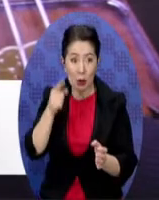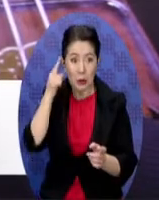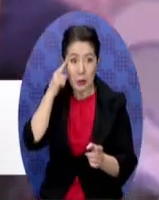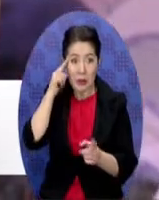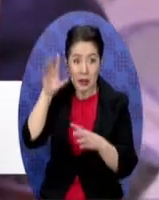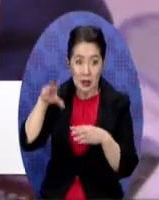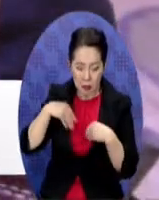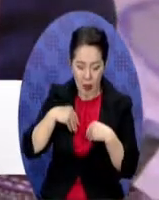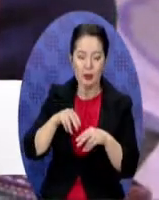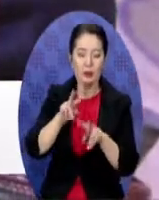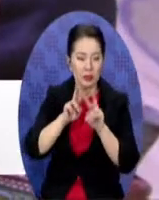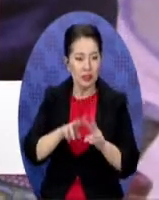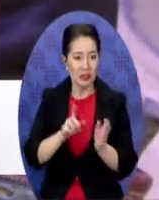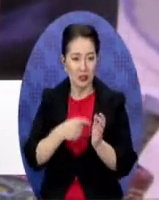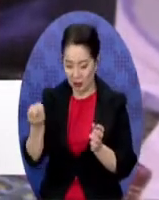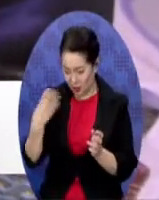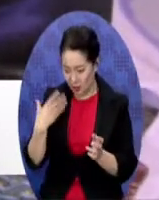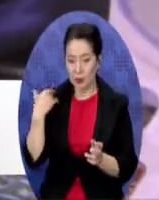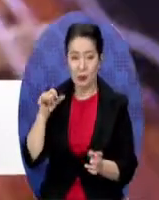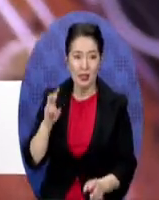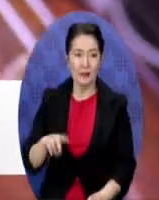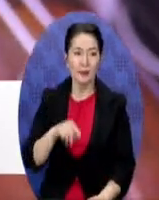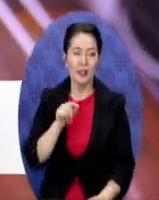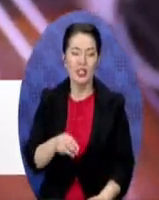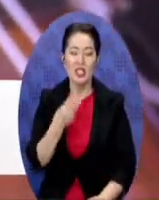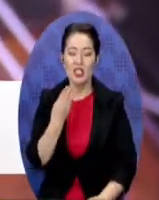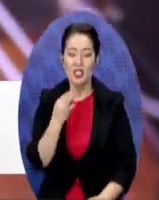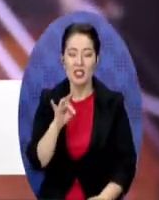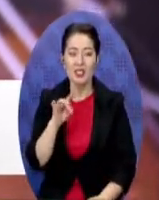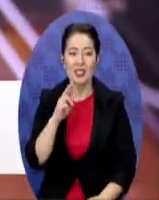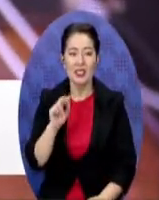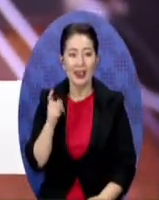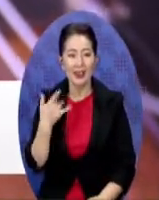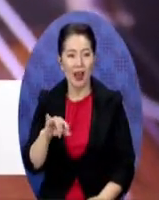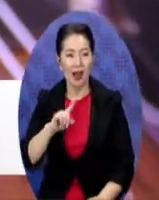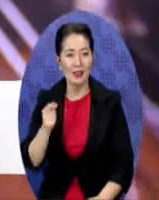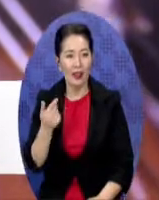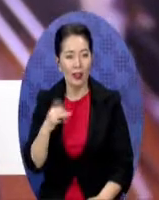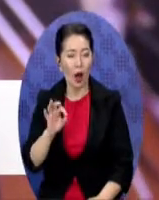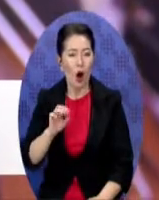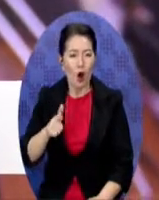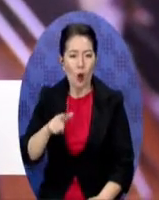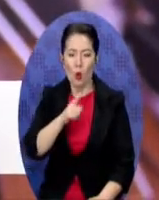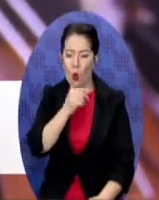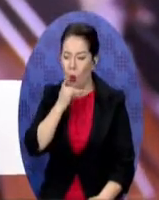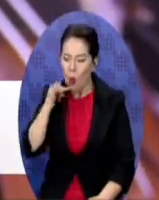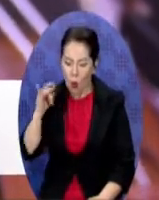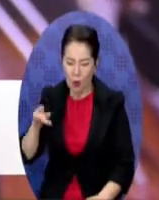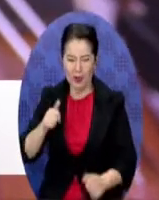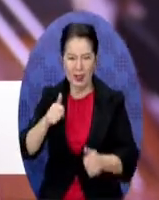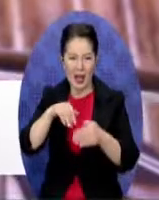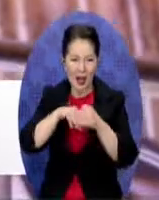чи. Цэрэнжигмэд буурай ширэн цартай задгай хөгтэй хуураа дахин сэргээж хадгалан үлдэхэд